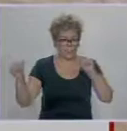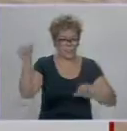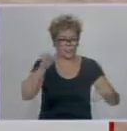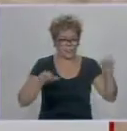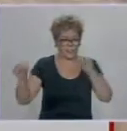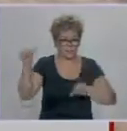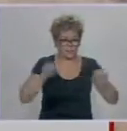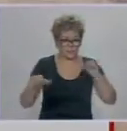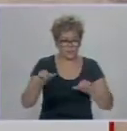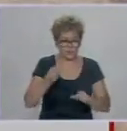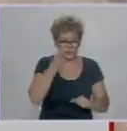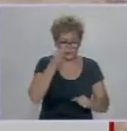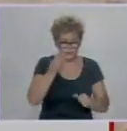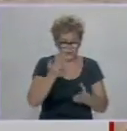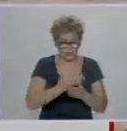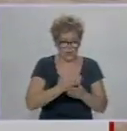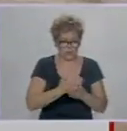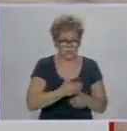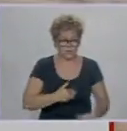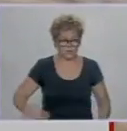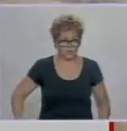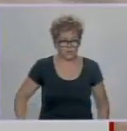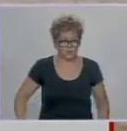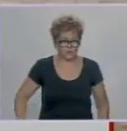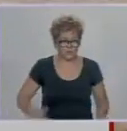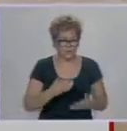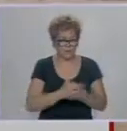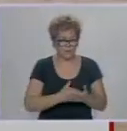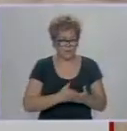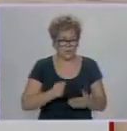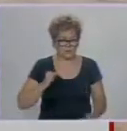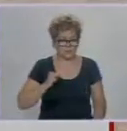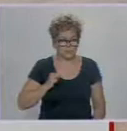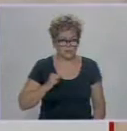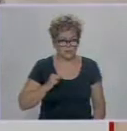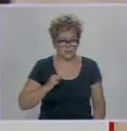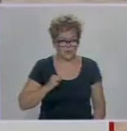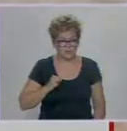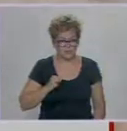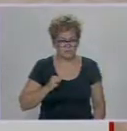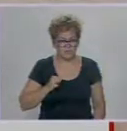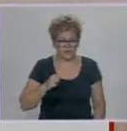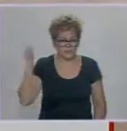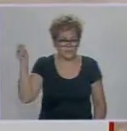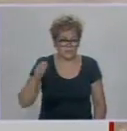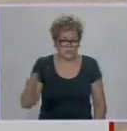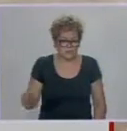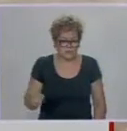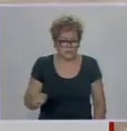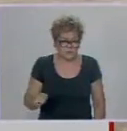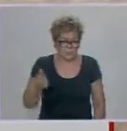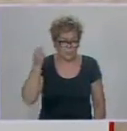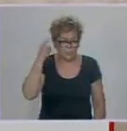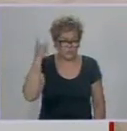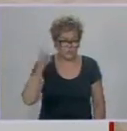Jiu, ci că sunt documente la primărie. Și problema cea mai gravă, și parcă sunt în țară bananieră, este pentru că nu există